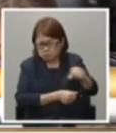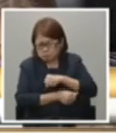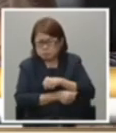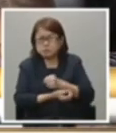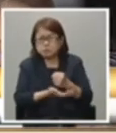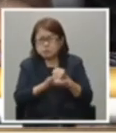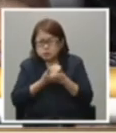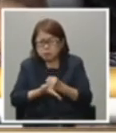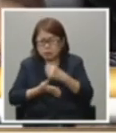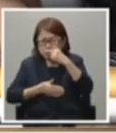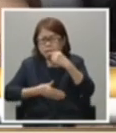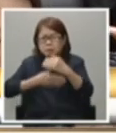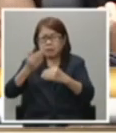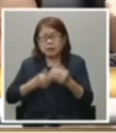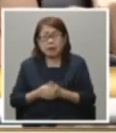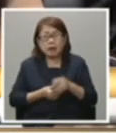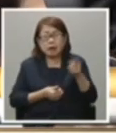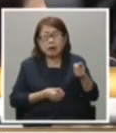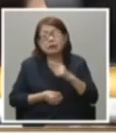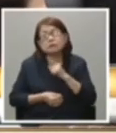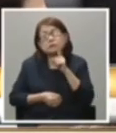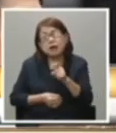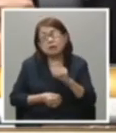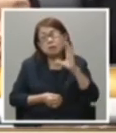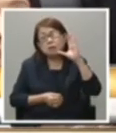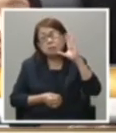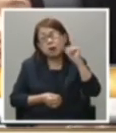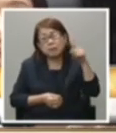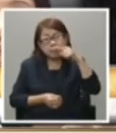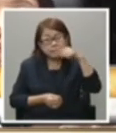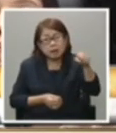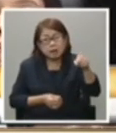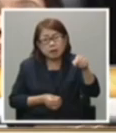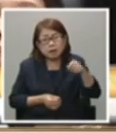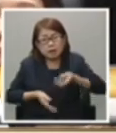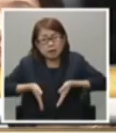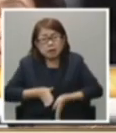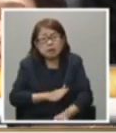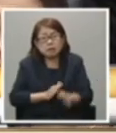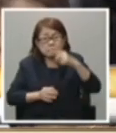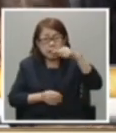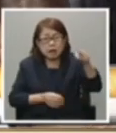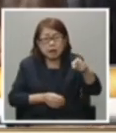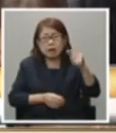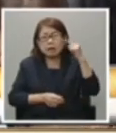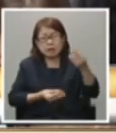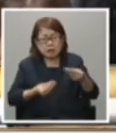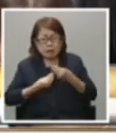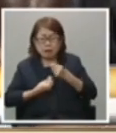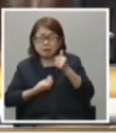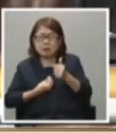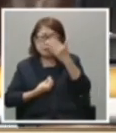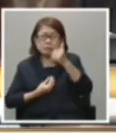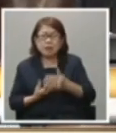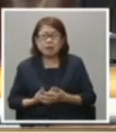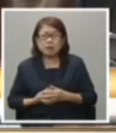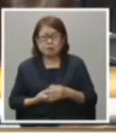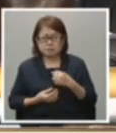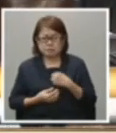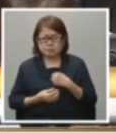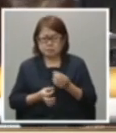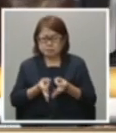ยเหรอคะทำไมเขาต้องมาหวังดีกับเราอันนี้ดิฉันกำลังจะชี้ให้เห็นว่